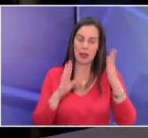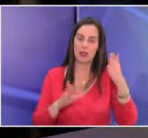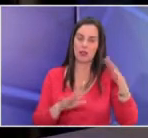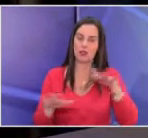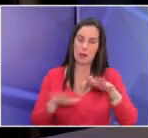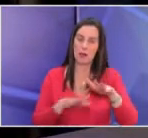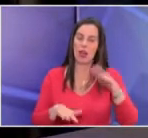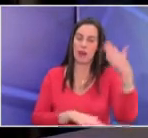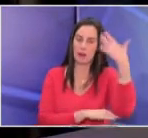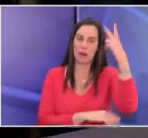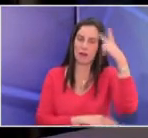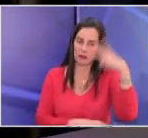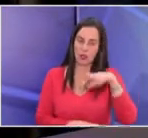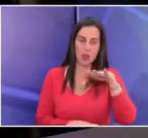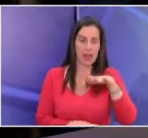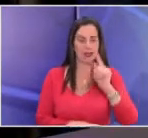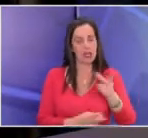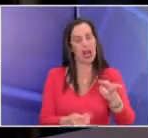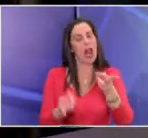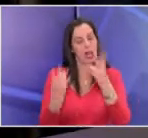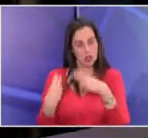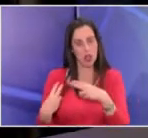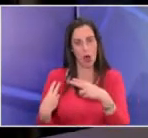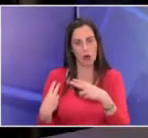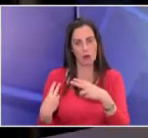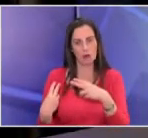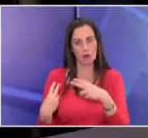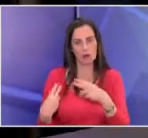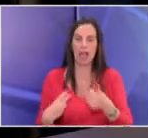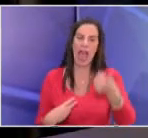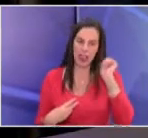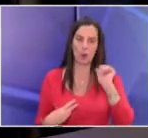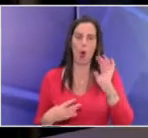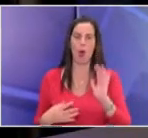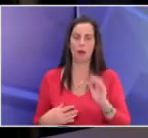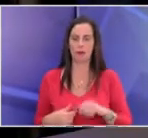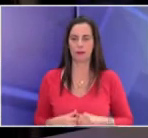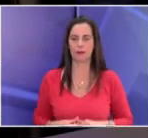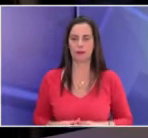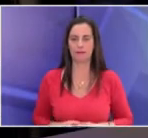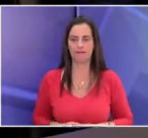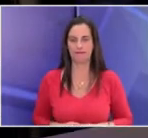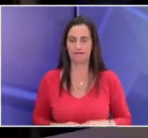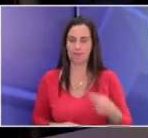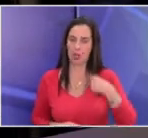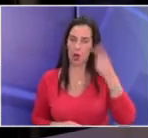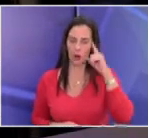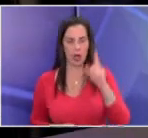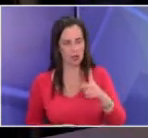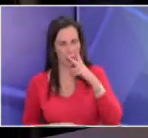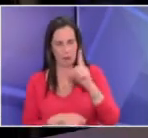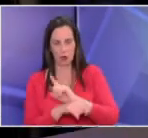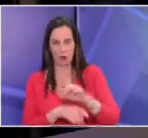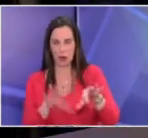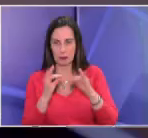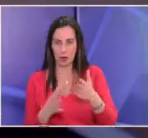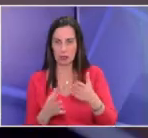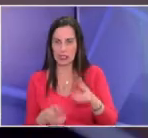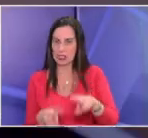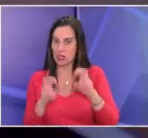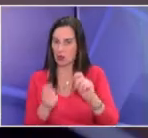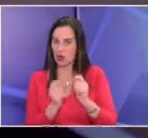שאימו נראית, את יודעת, היא אישה מקסימה, אבל מאוד שקטה, מאוד צנועה, הם לא עושים את הרעש הגדול הזה בתקשורת, הם לא מתפוצצים